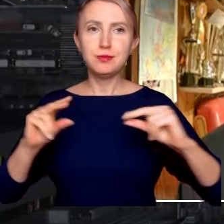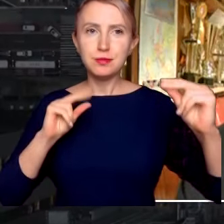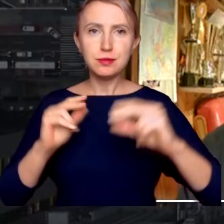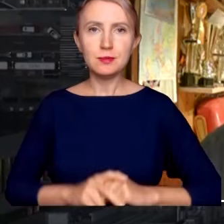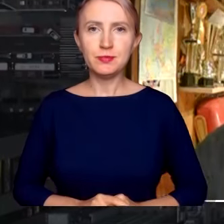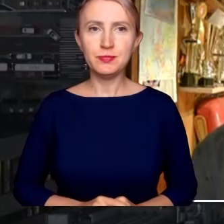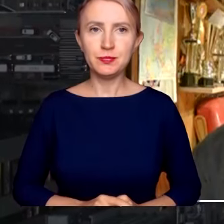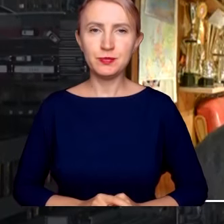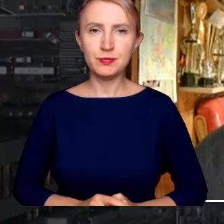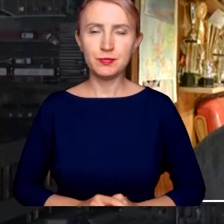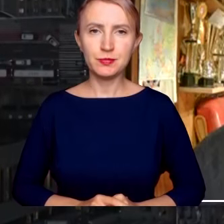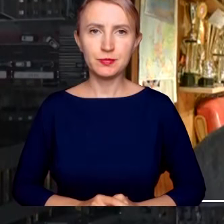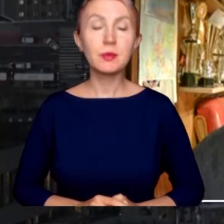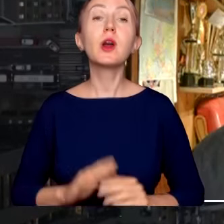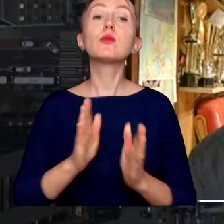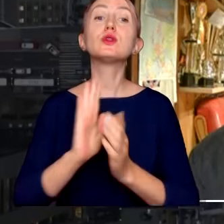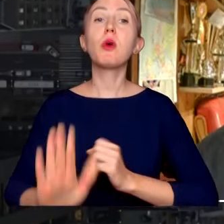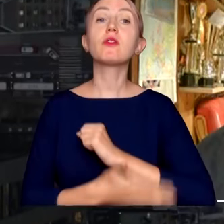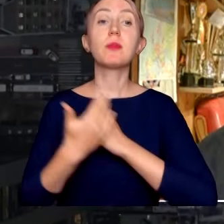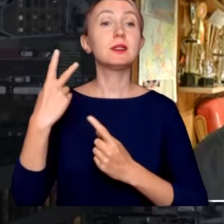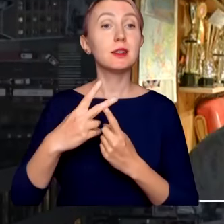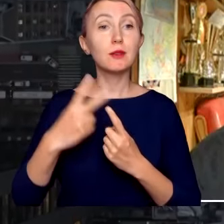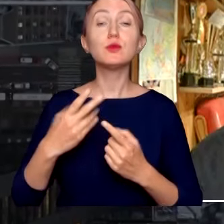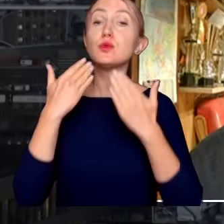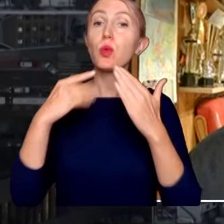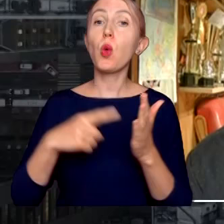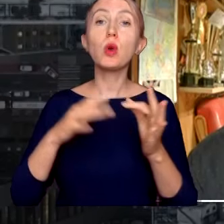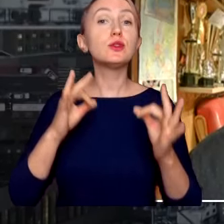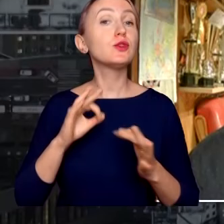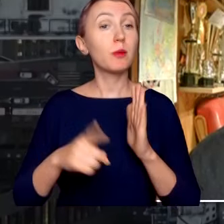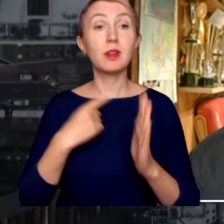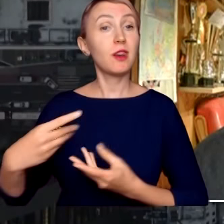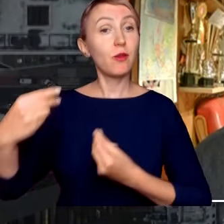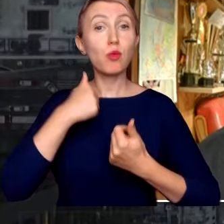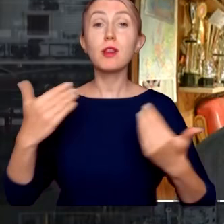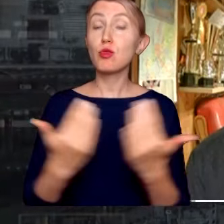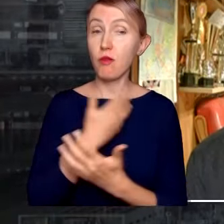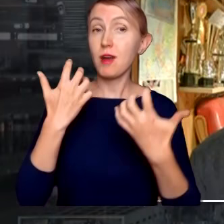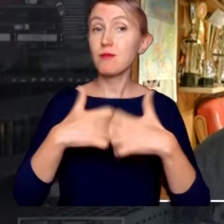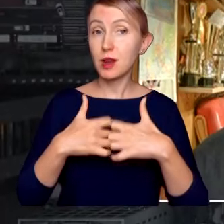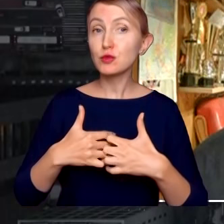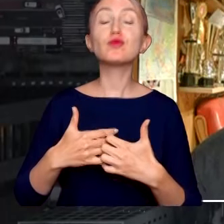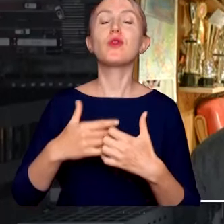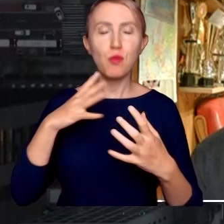czy do Szwecji. Prosimy o wsparcie naszej telewizji i dzięki temu już dzisiaj pierwsza wpłata na nowy sprzęt do nowej siedziby została